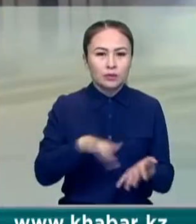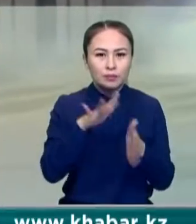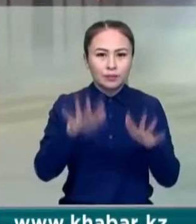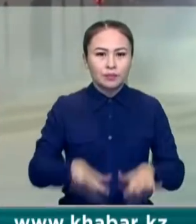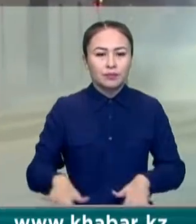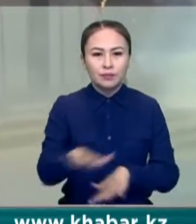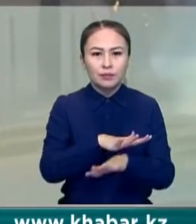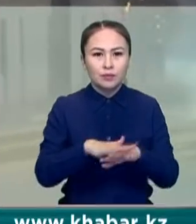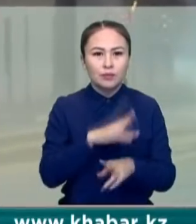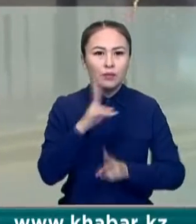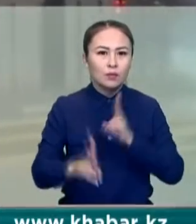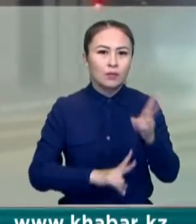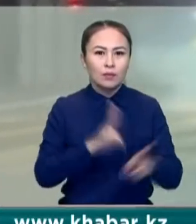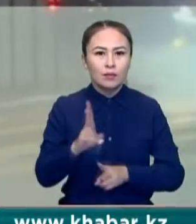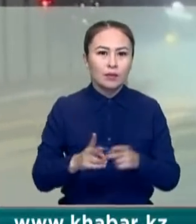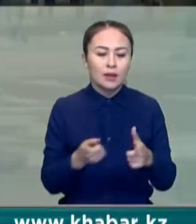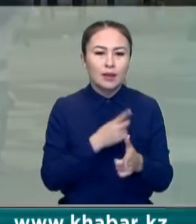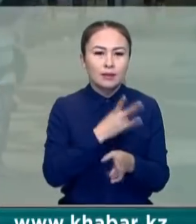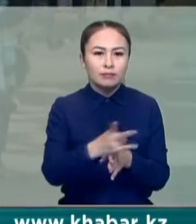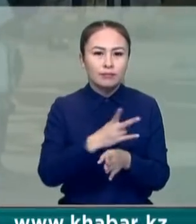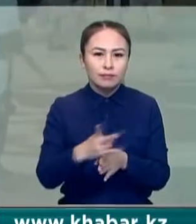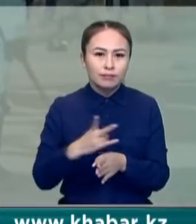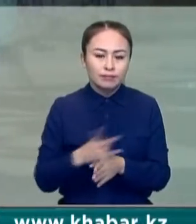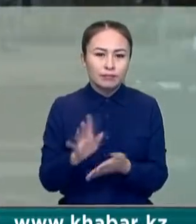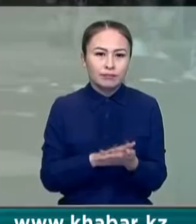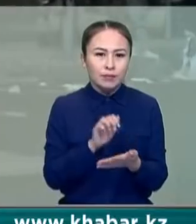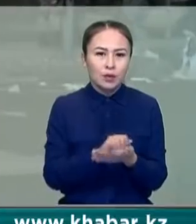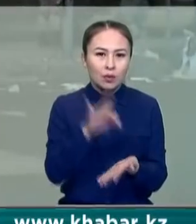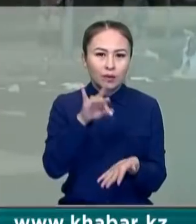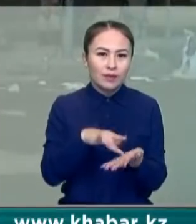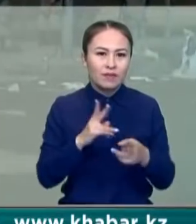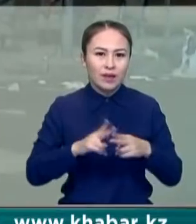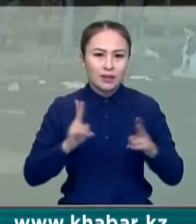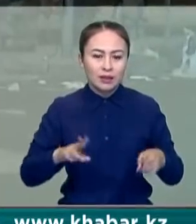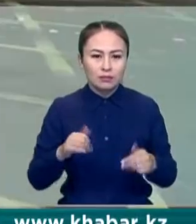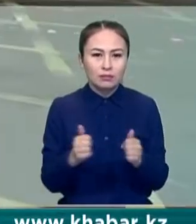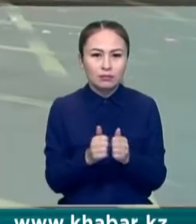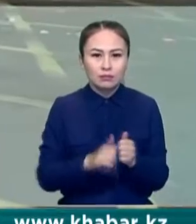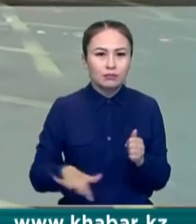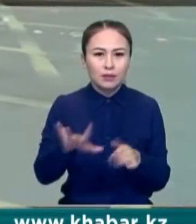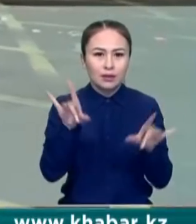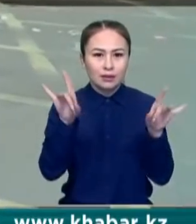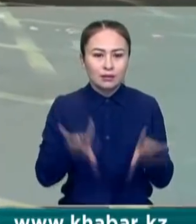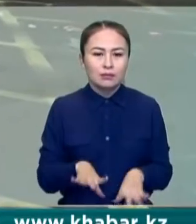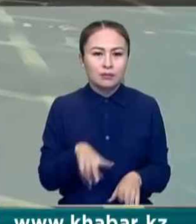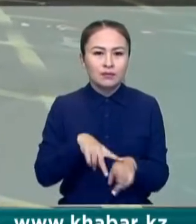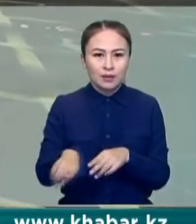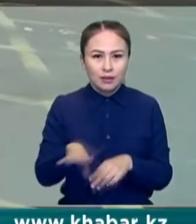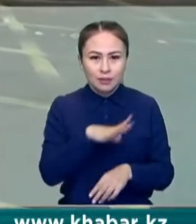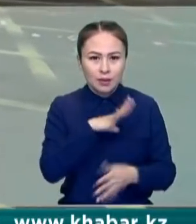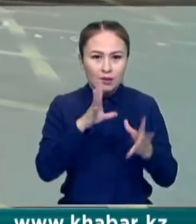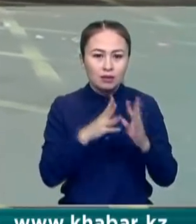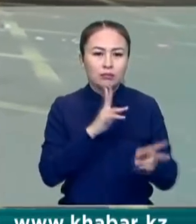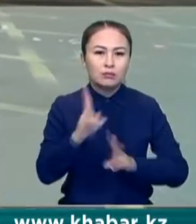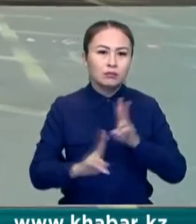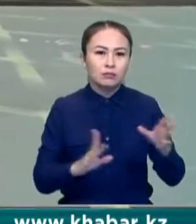жиналды. Шерушілер өрт қойып, вандализм әрекеттеріне барған. Салдарынан орталық вокзал мен оған жақын орналасқан мейрамханаға залал келді. Наразы